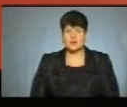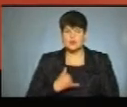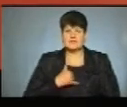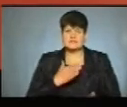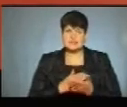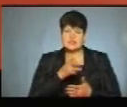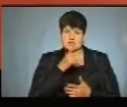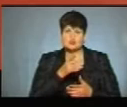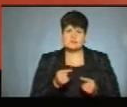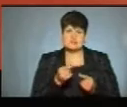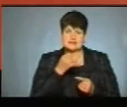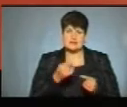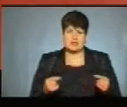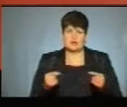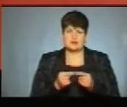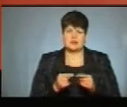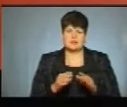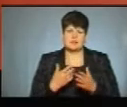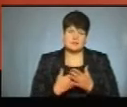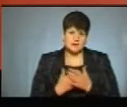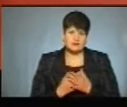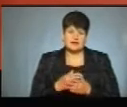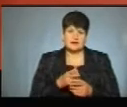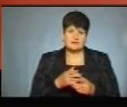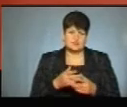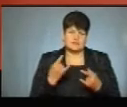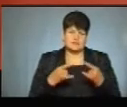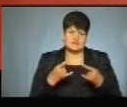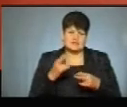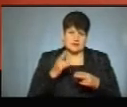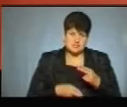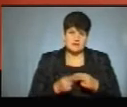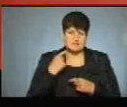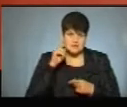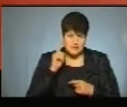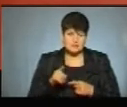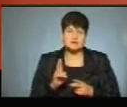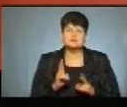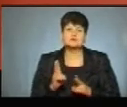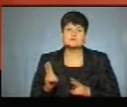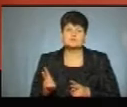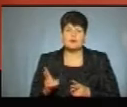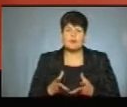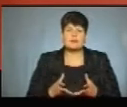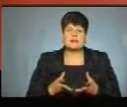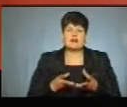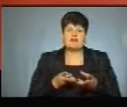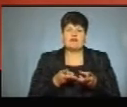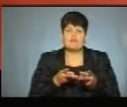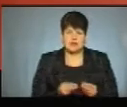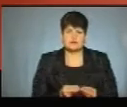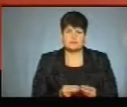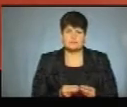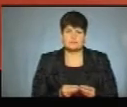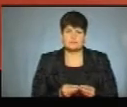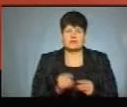ви навели кілька конкретних прикладів, бо вже ефір завершується, але я знаю, що ви знаєте таких пластунів, які впливають, і тут